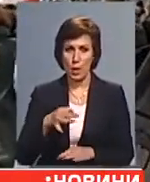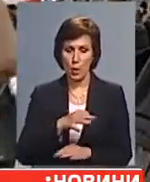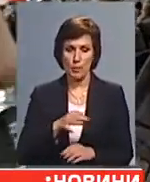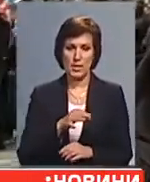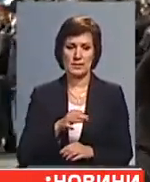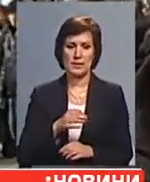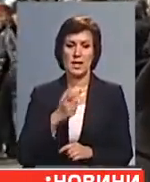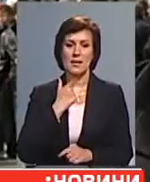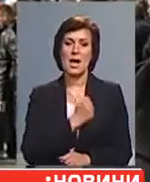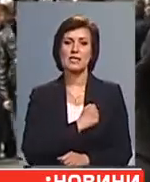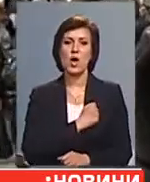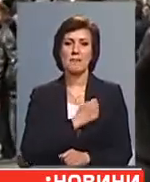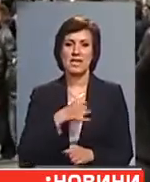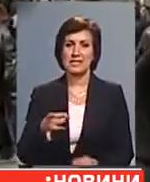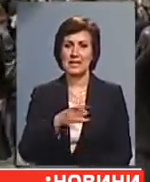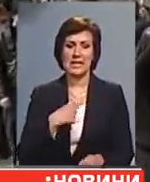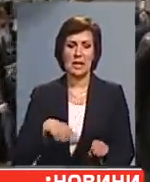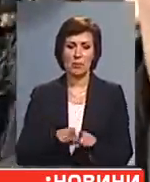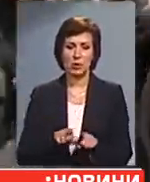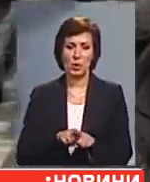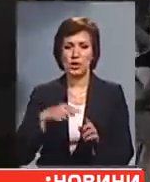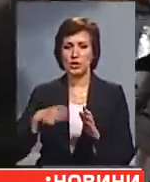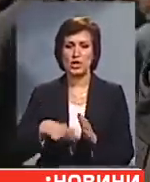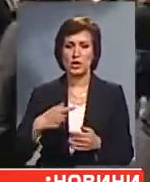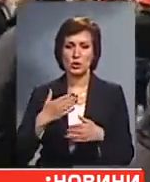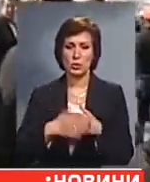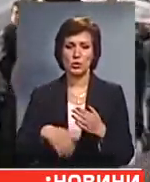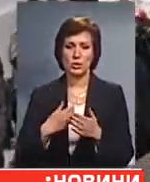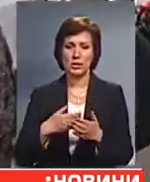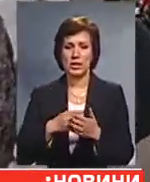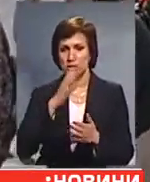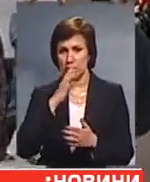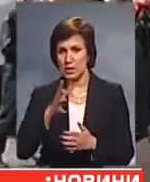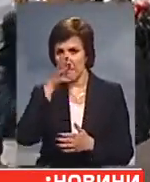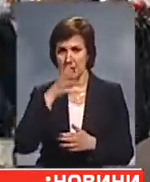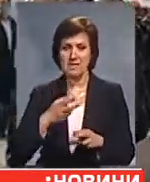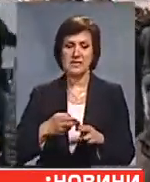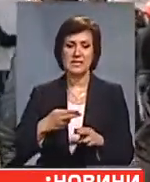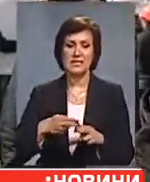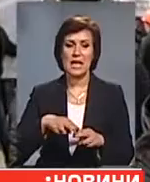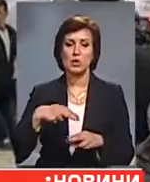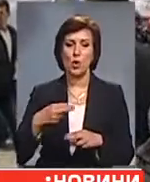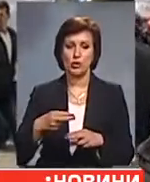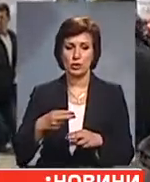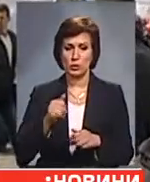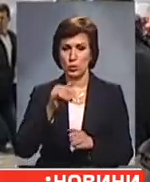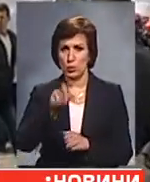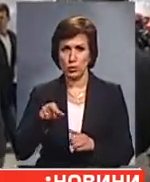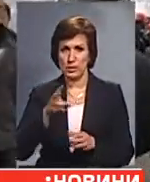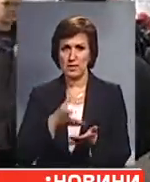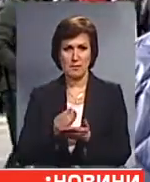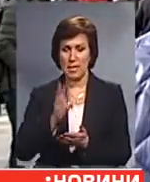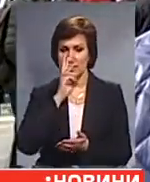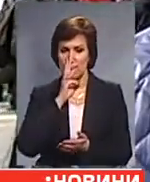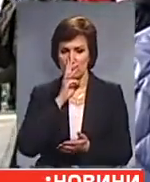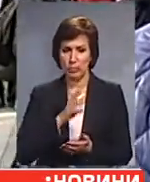область, Красноармейський район, там теж шахти, теж вже 4-5 місяців задовженість у людей. Їм не платять заробітну